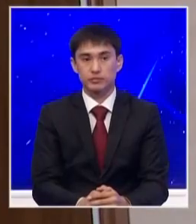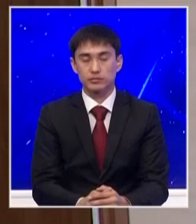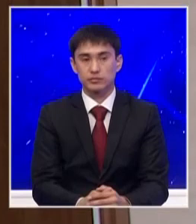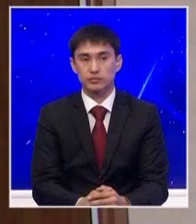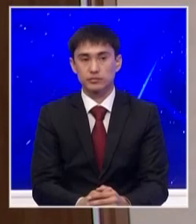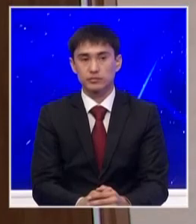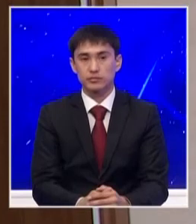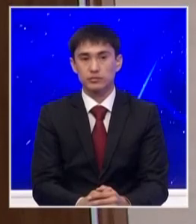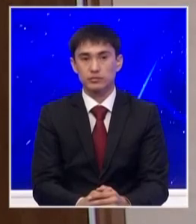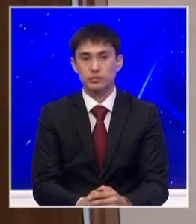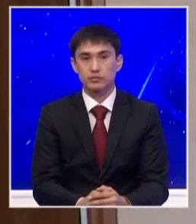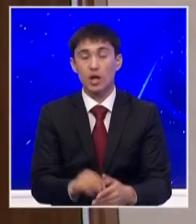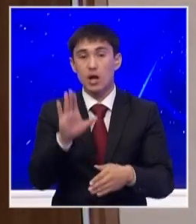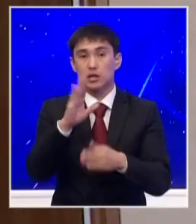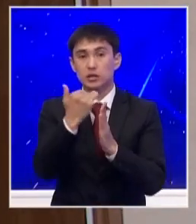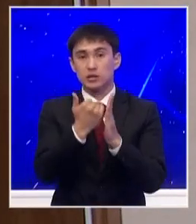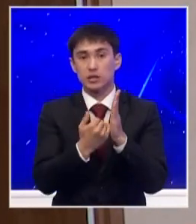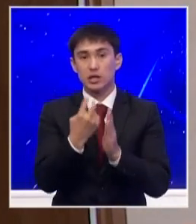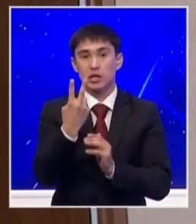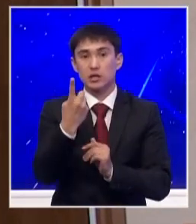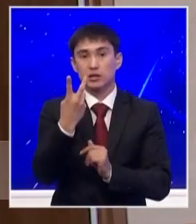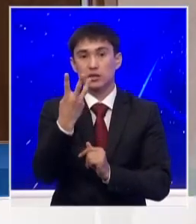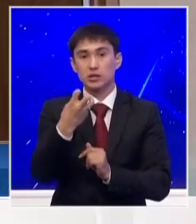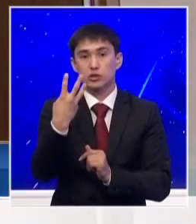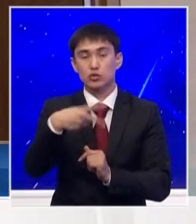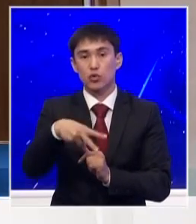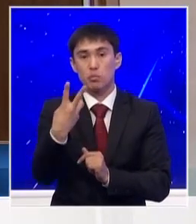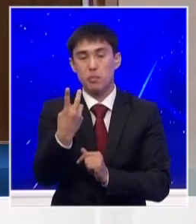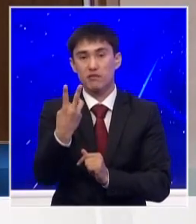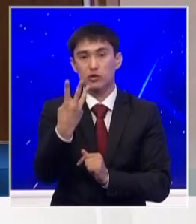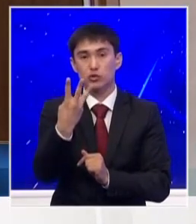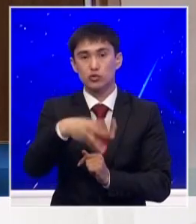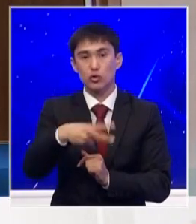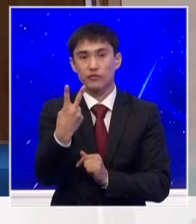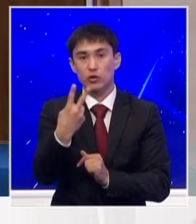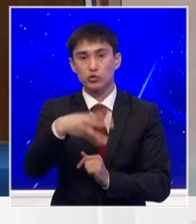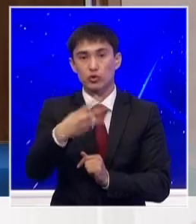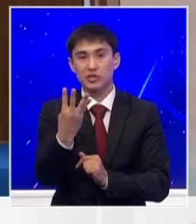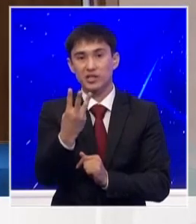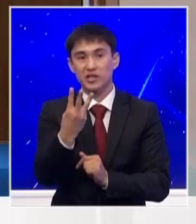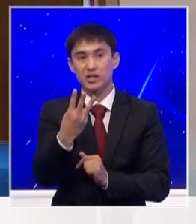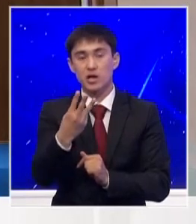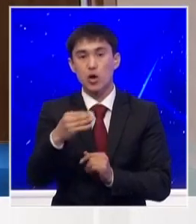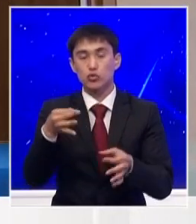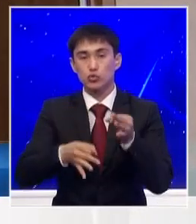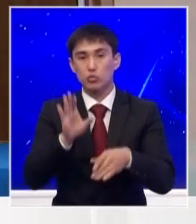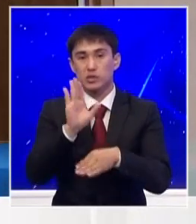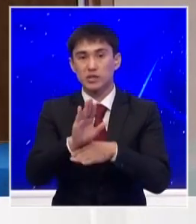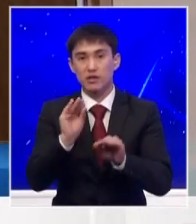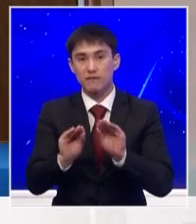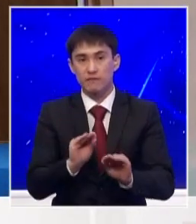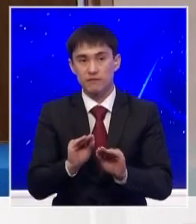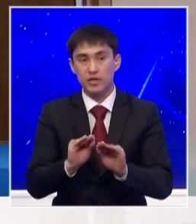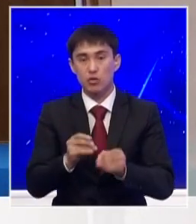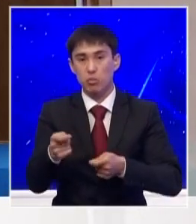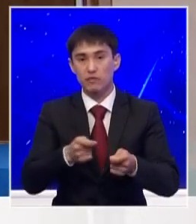Руководство статьями 45, 341, 342 и 335 Уголовно-процессуального кодекса суд постановил приостановить производство по уголовному делу